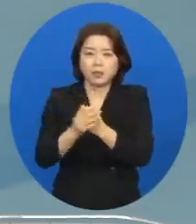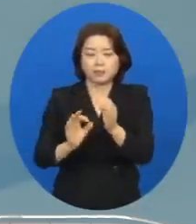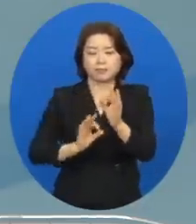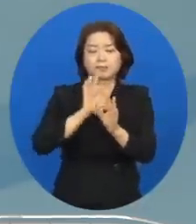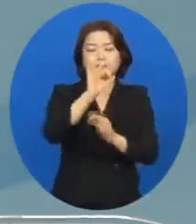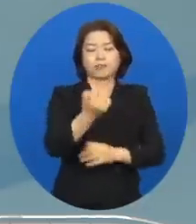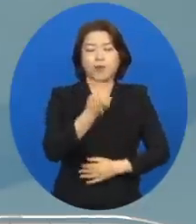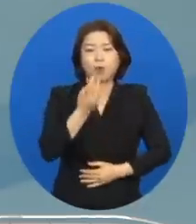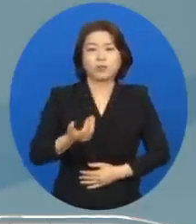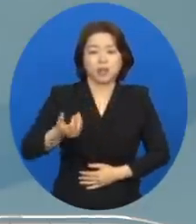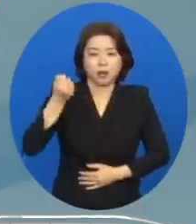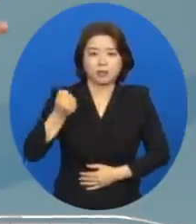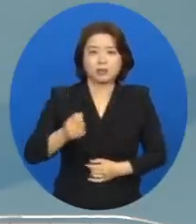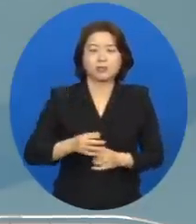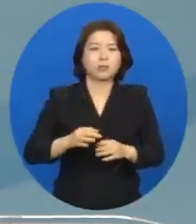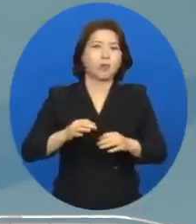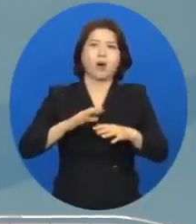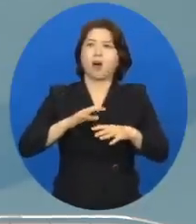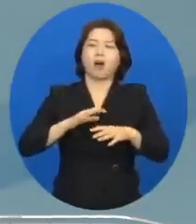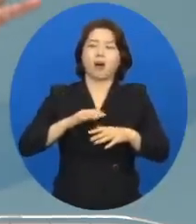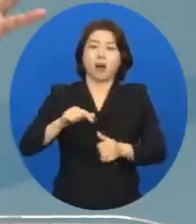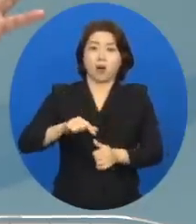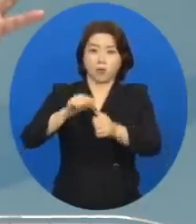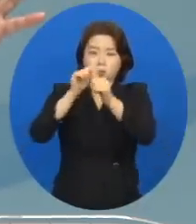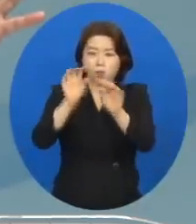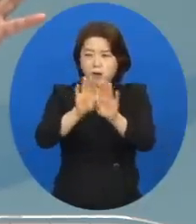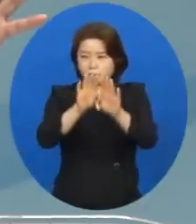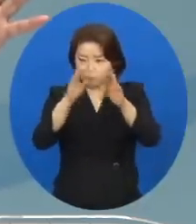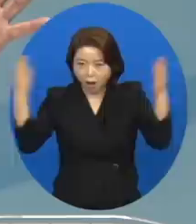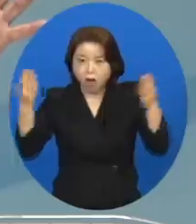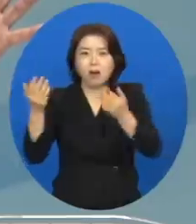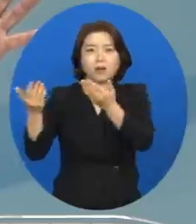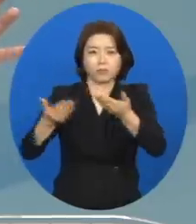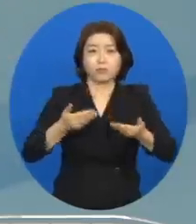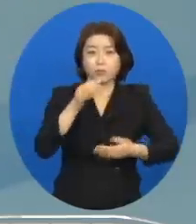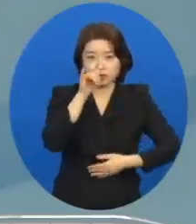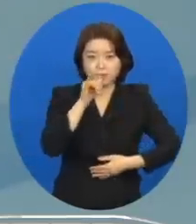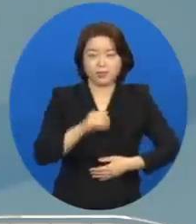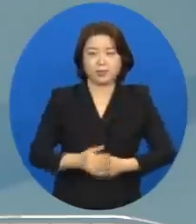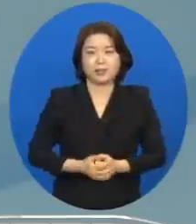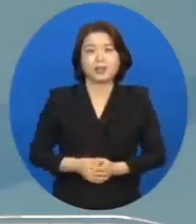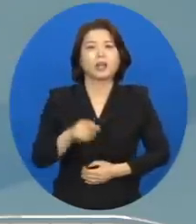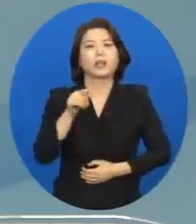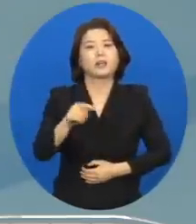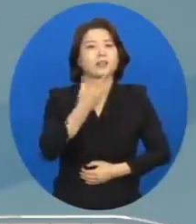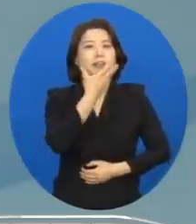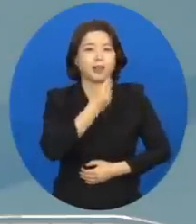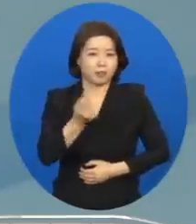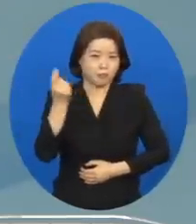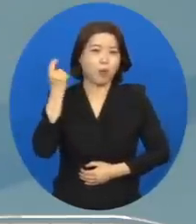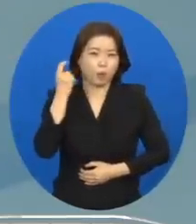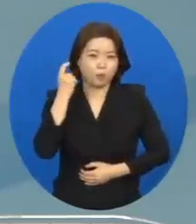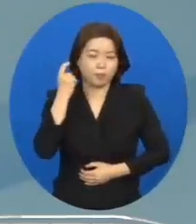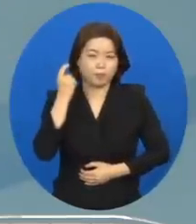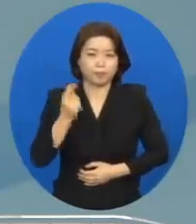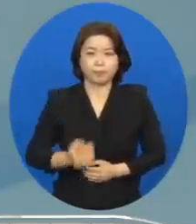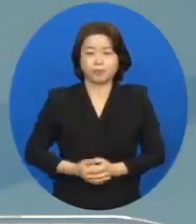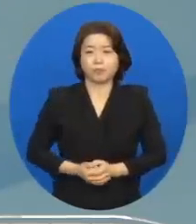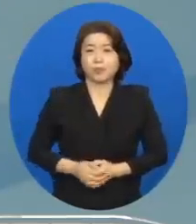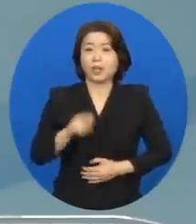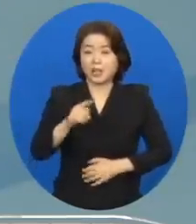얻는 놀라운 구원의 문이 열리게 됩니다. 이게 복음이 있죠. 그런데 이